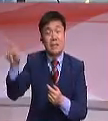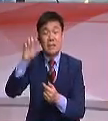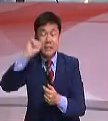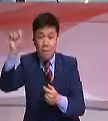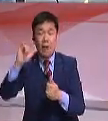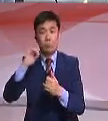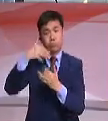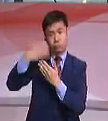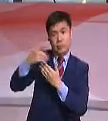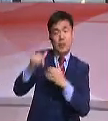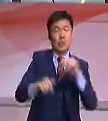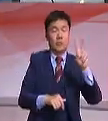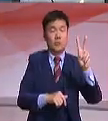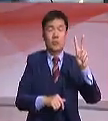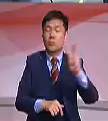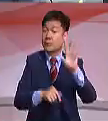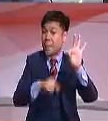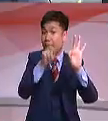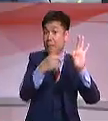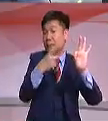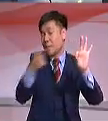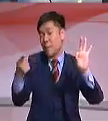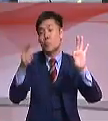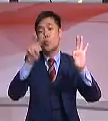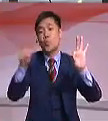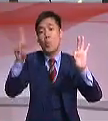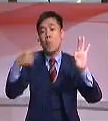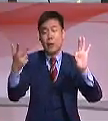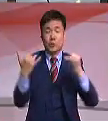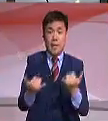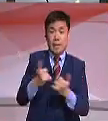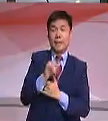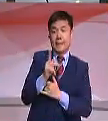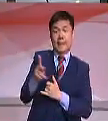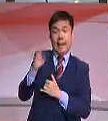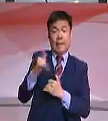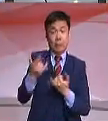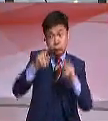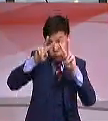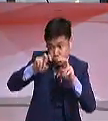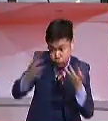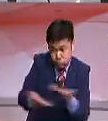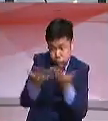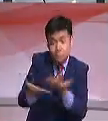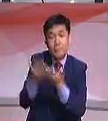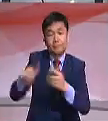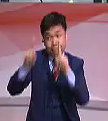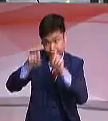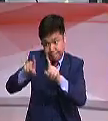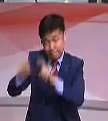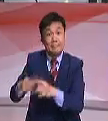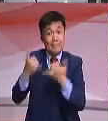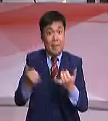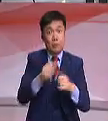bermula 9 hingga 22 Mac. KKM telah melaksanakan 319 ujian saringan dan daripada jumlah